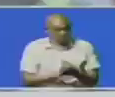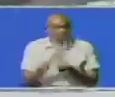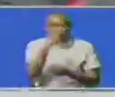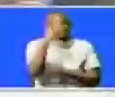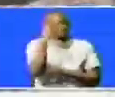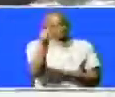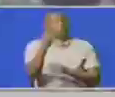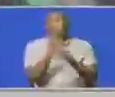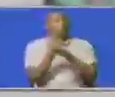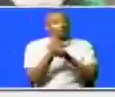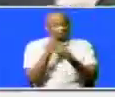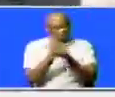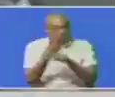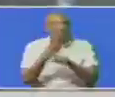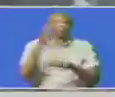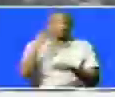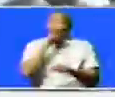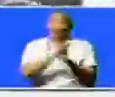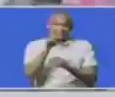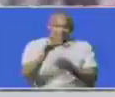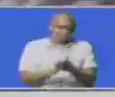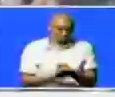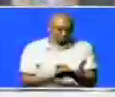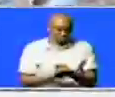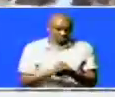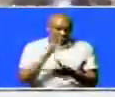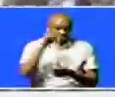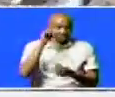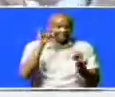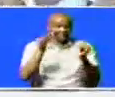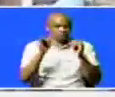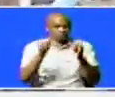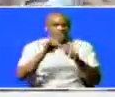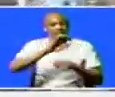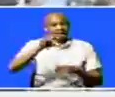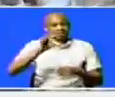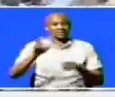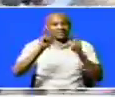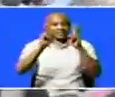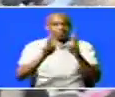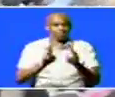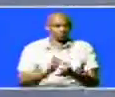25th November, as promised. Rashid Ronald, KTN News, in the county of Kisumu.